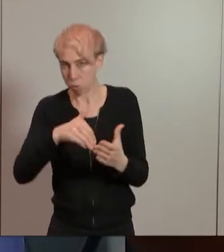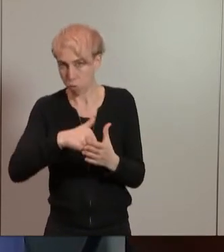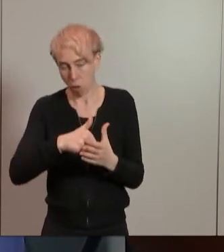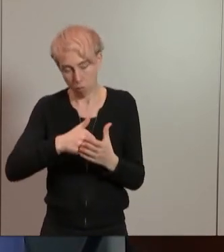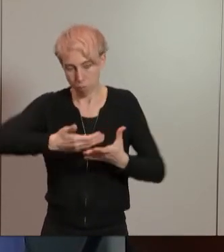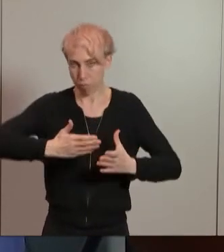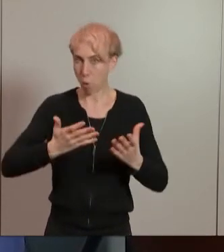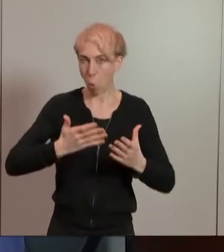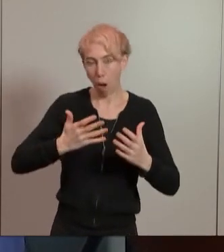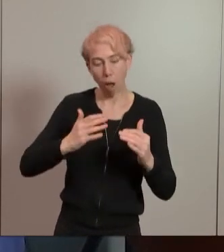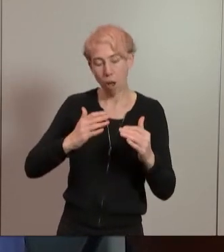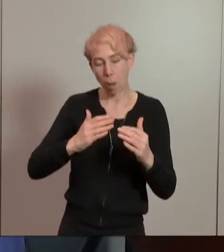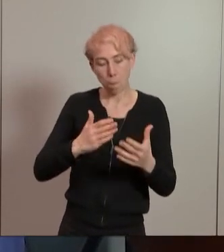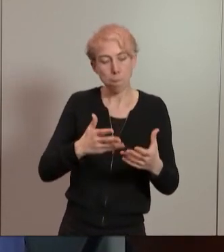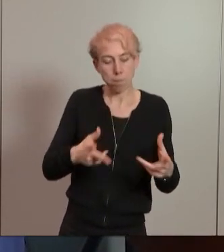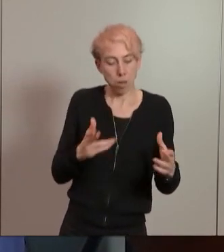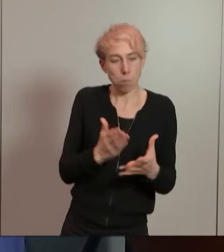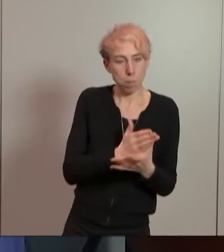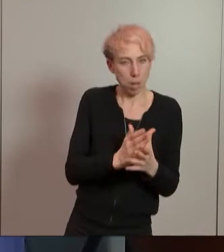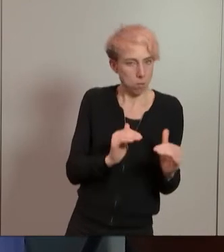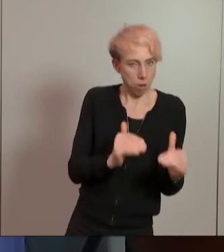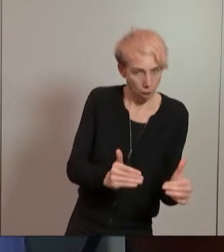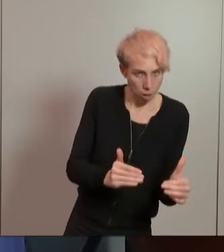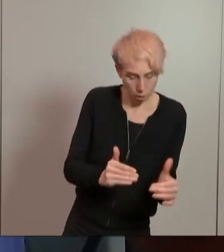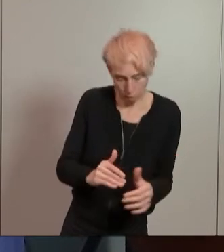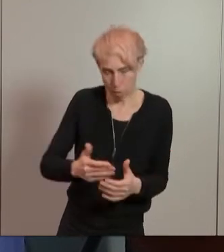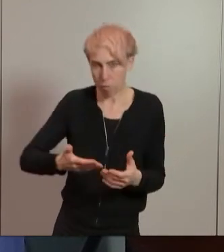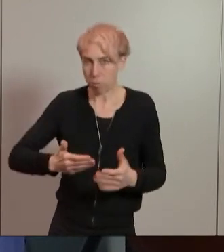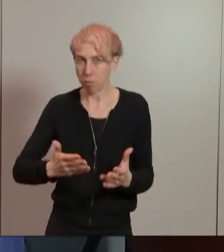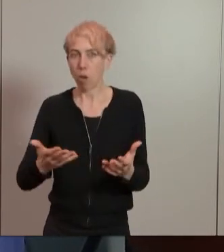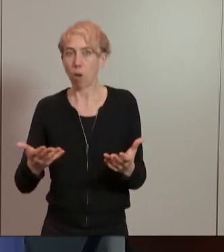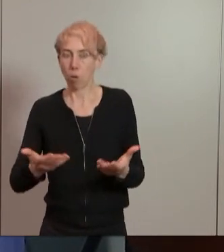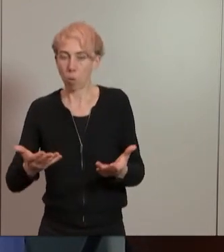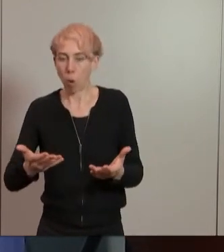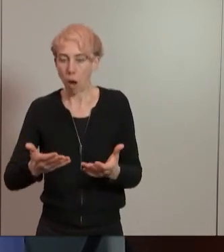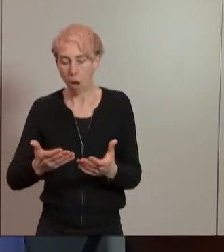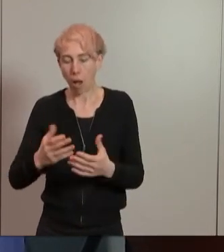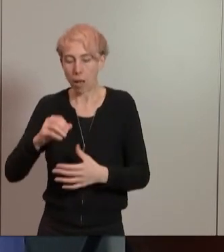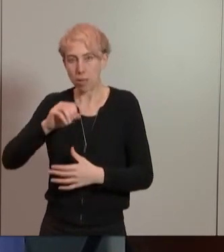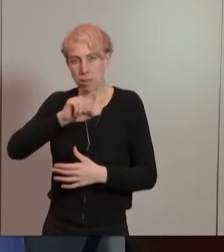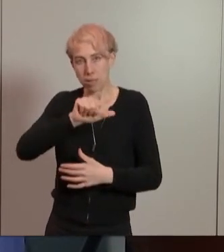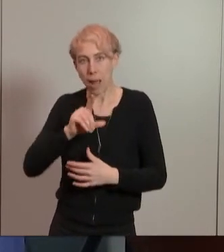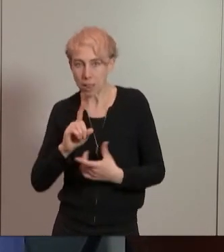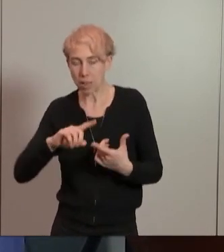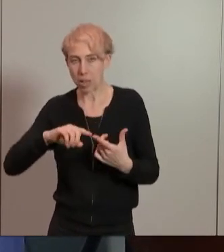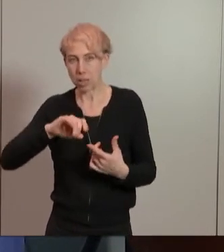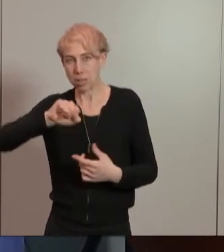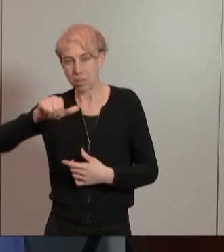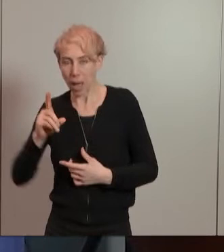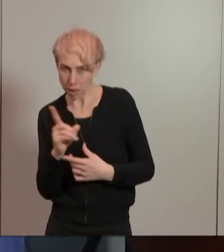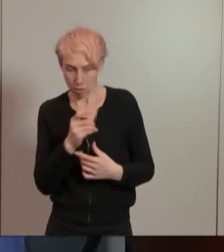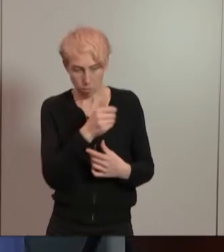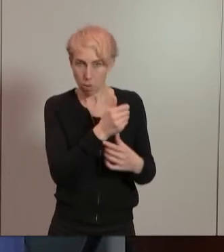terme à la phase de préfiguration, acter la décision de maintien de la gestion du SAD et du SIAD par la